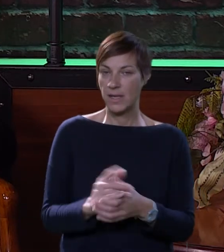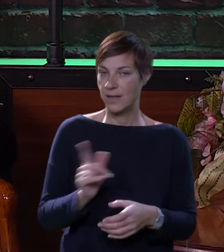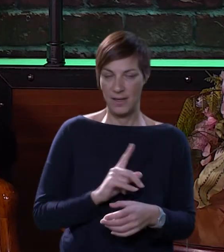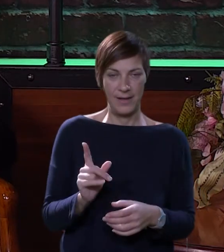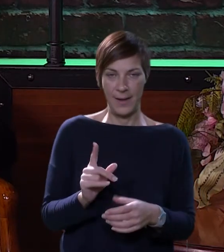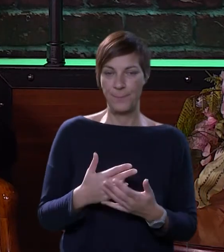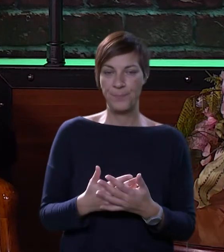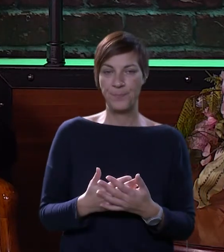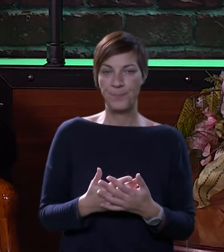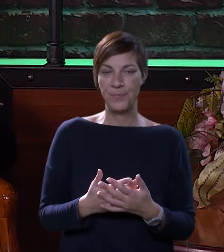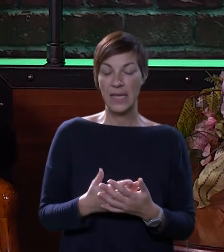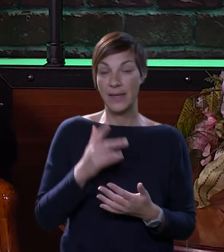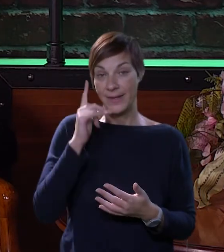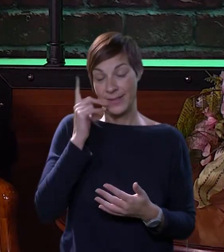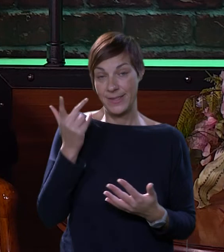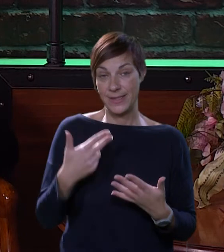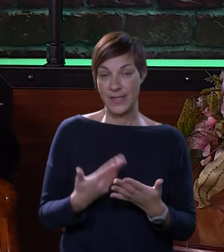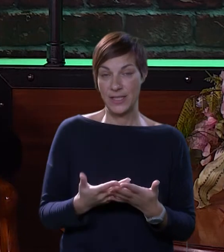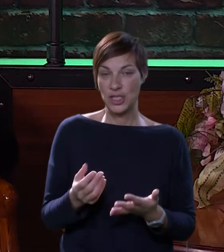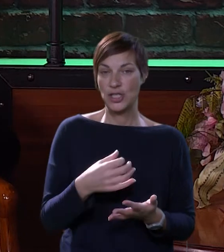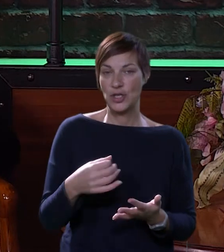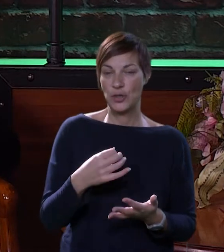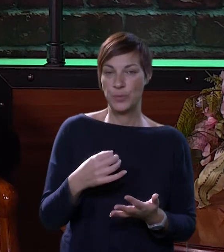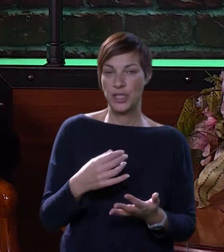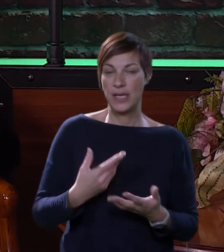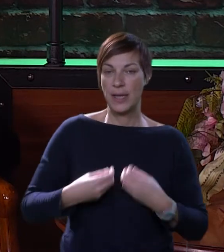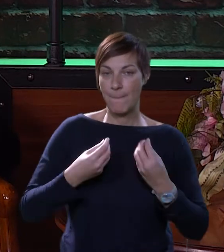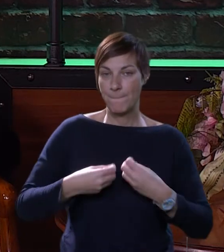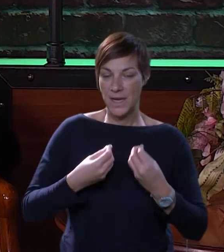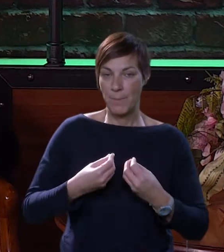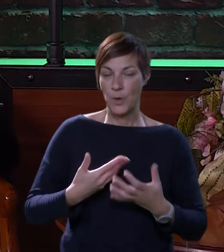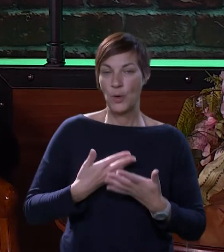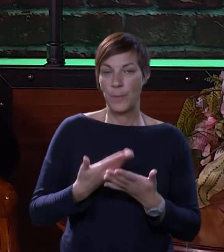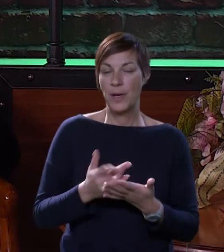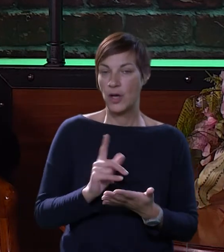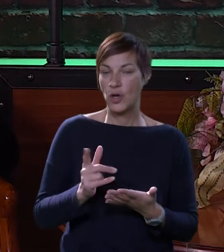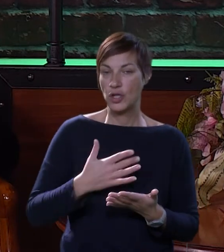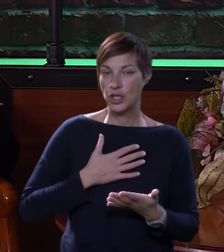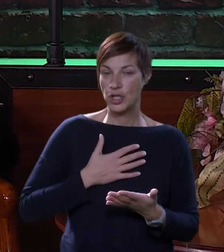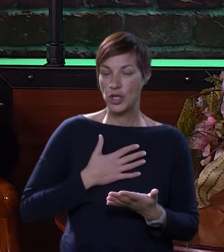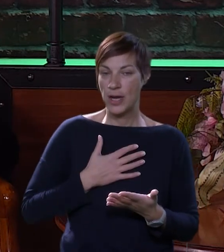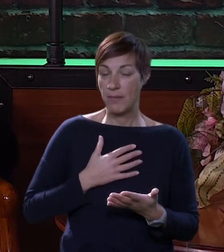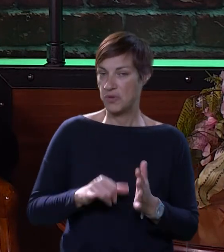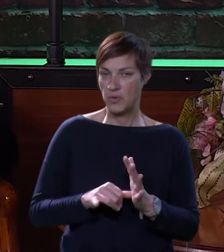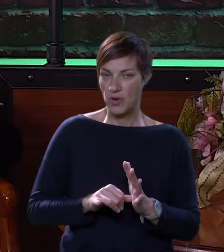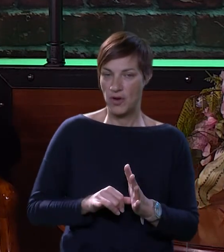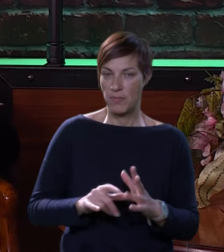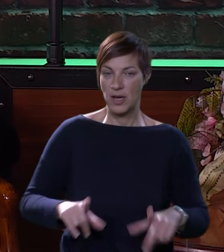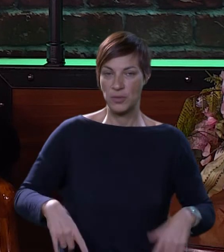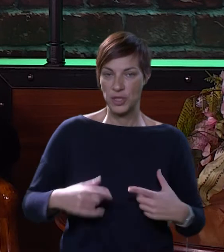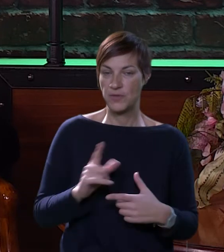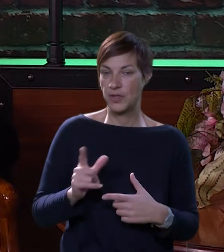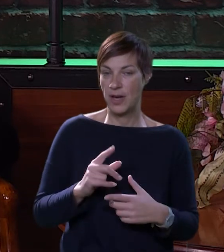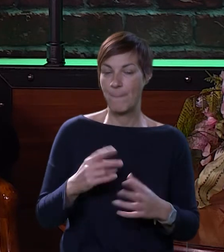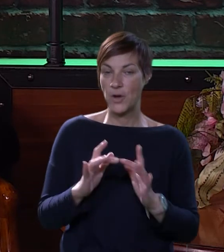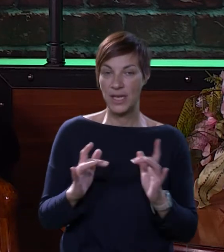ne. Znači, generalne preporuke bi bile, ono što ne bi u stvarnom životu, nemoj